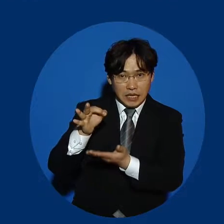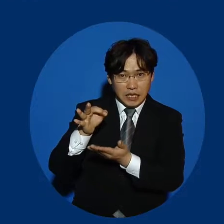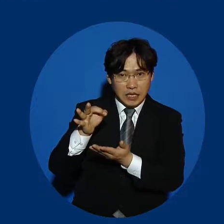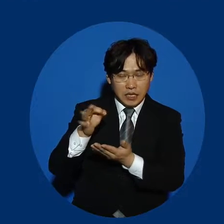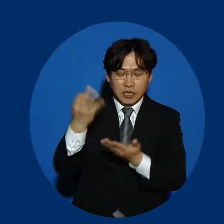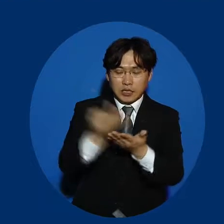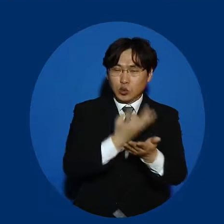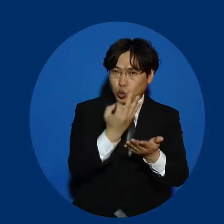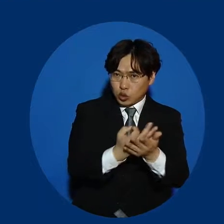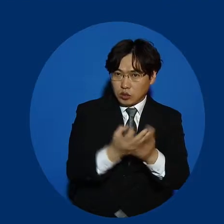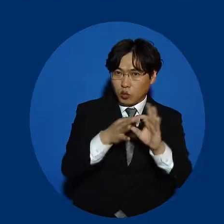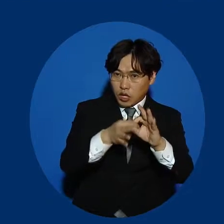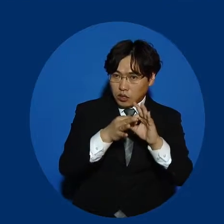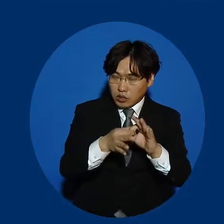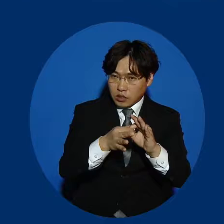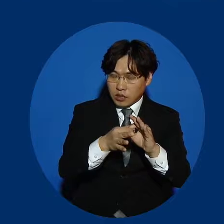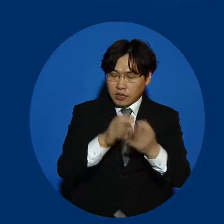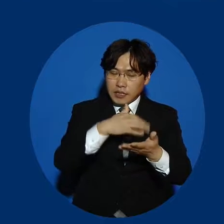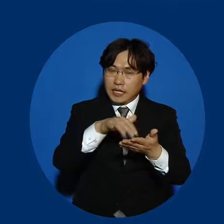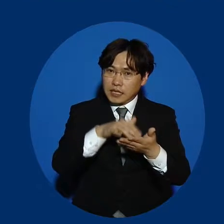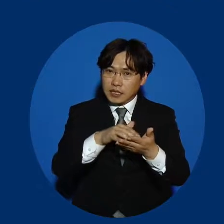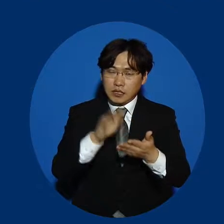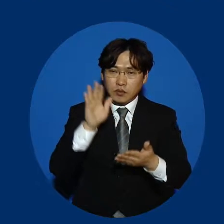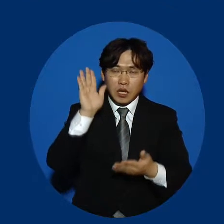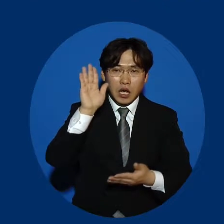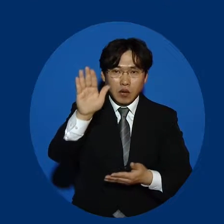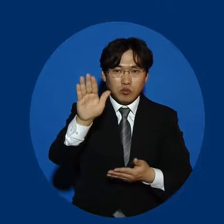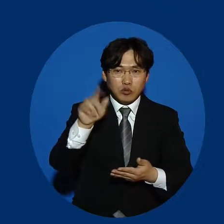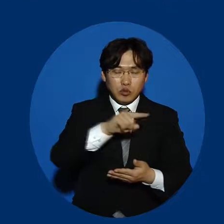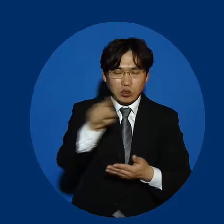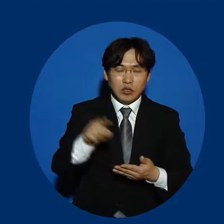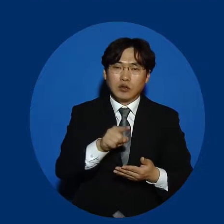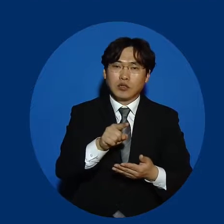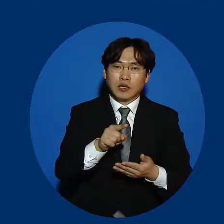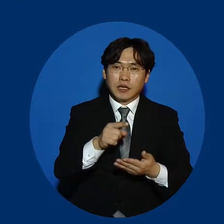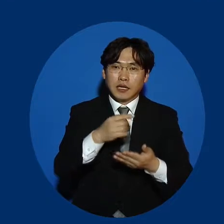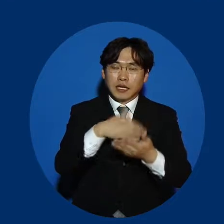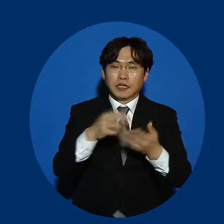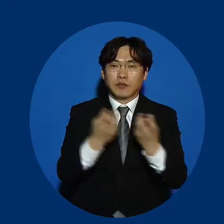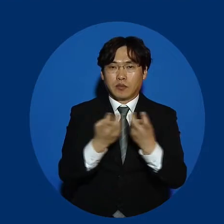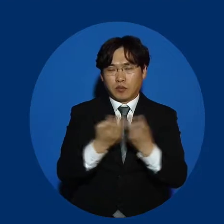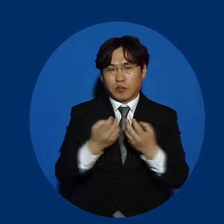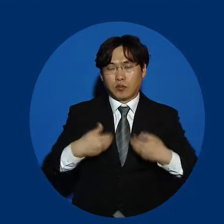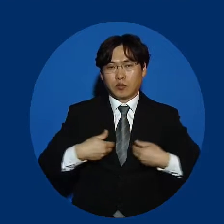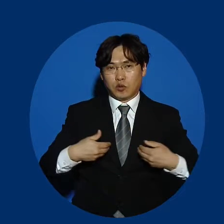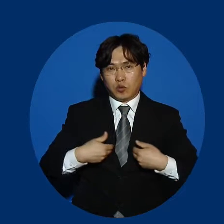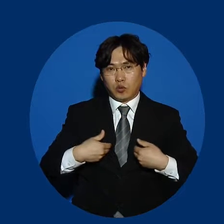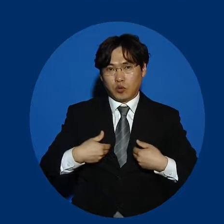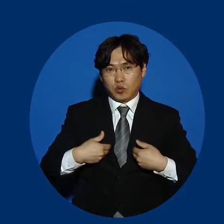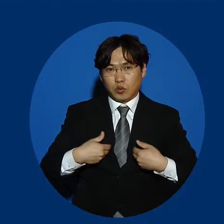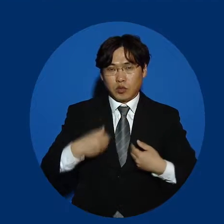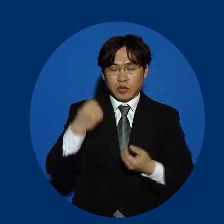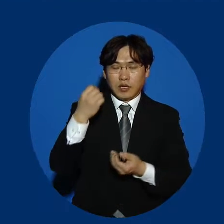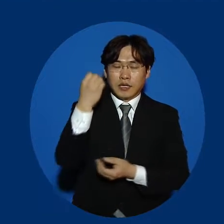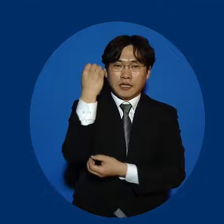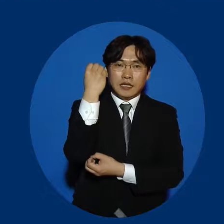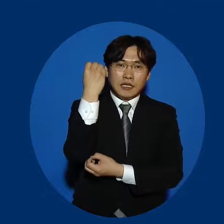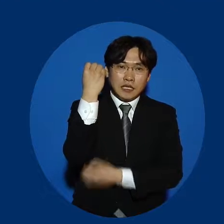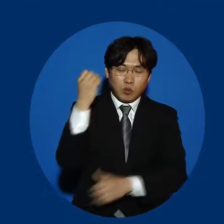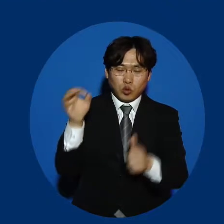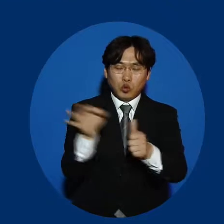많이 하잖아요. 근데 사실 먼 얘기 같지만 장애인들한테는 굉장히 필요합니다. 장애인들한테는 이 기본소득 문제는 굉장히